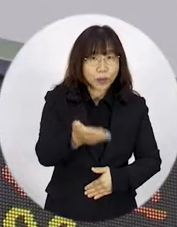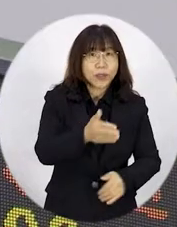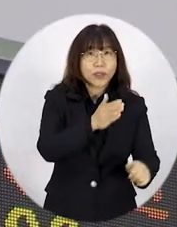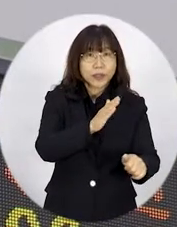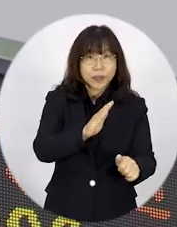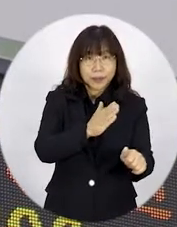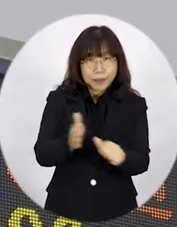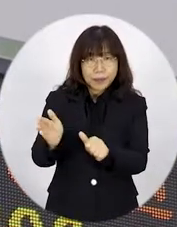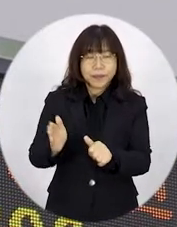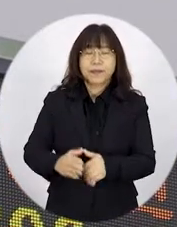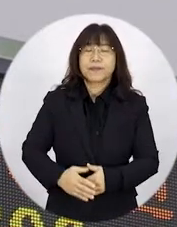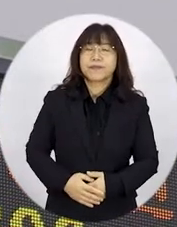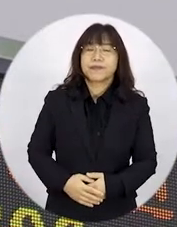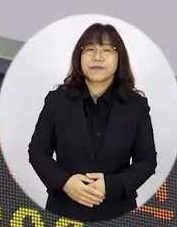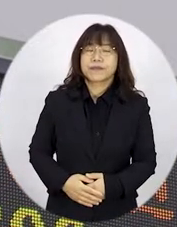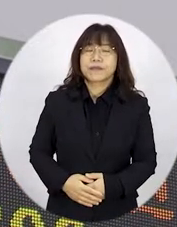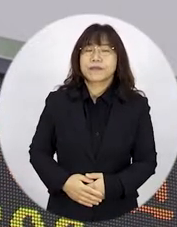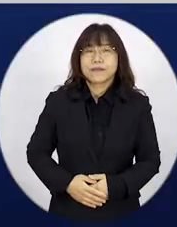문의할 수 있습니다.